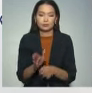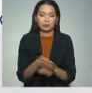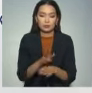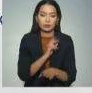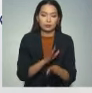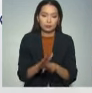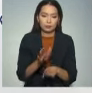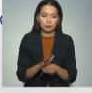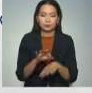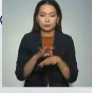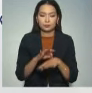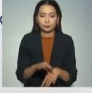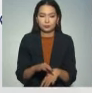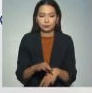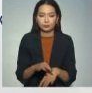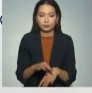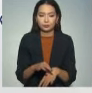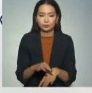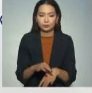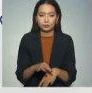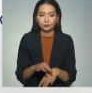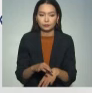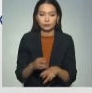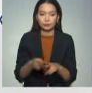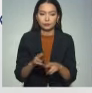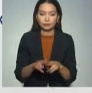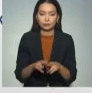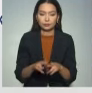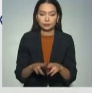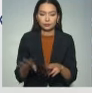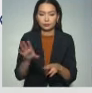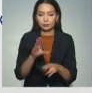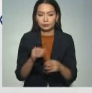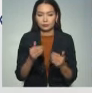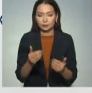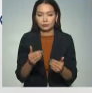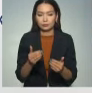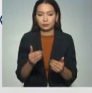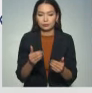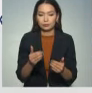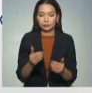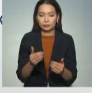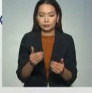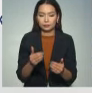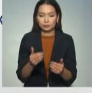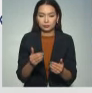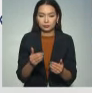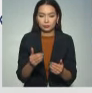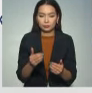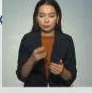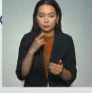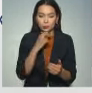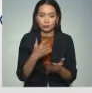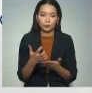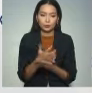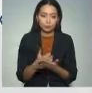поселки за станционным. На сегодняшний день Кукшетаузлы безвозмездно еженедельно вывозят мусор.